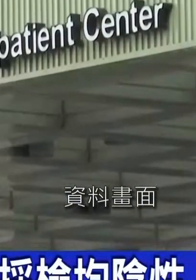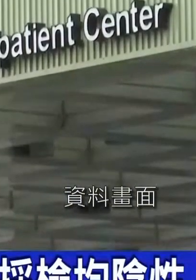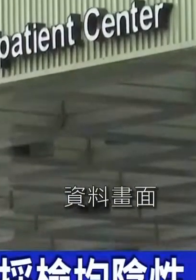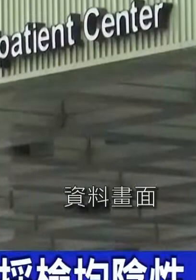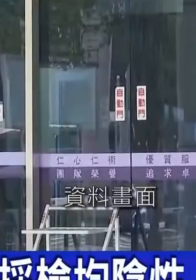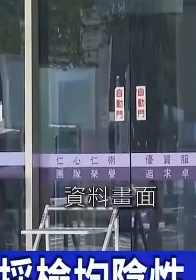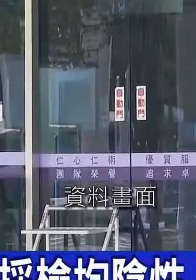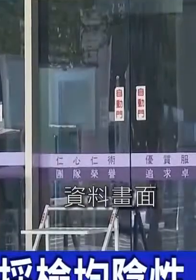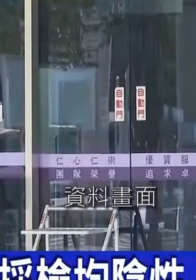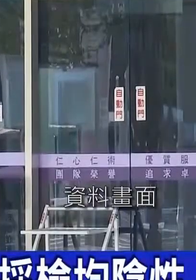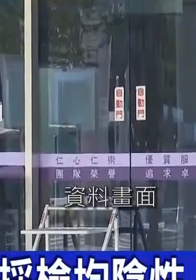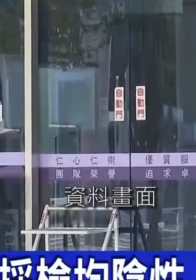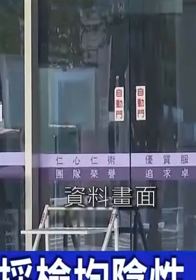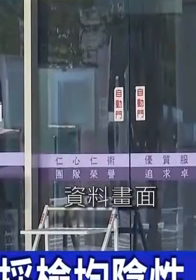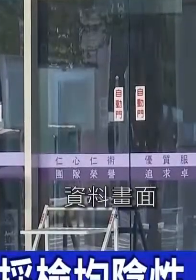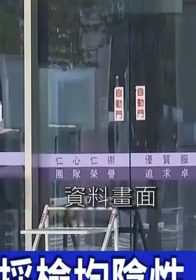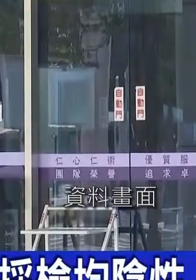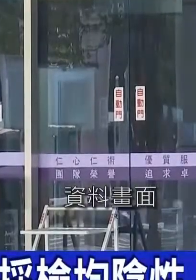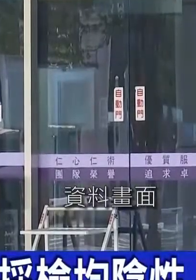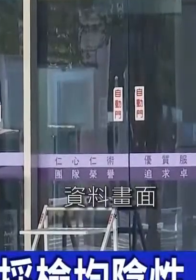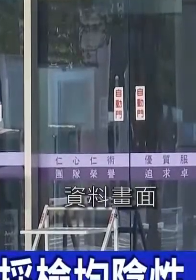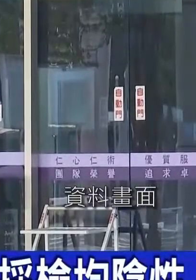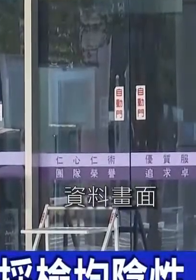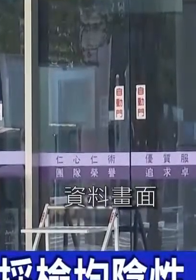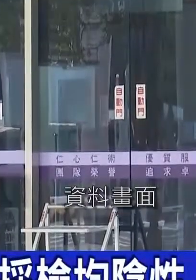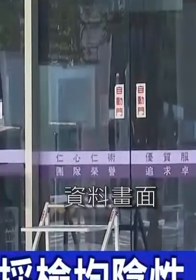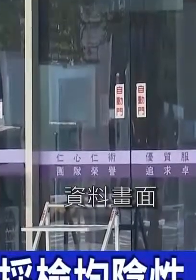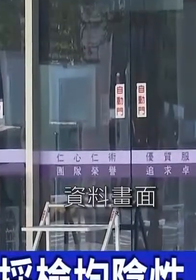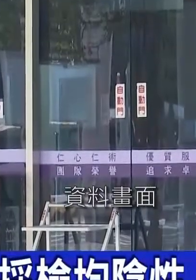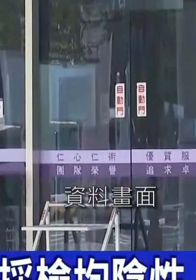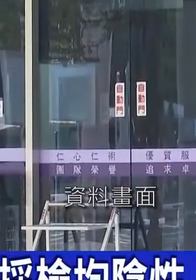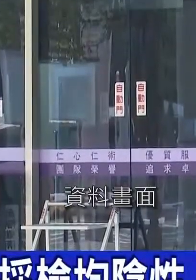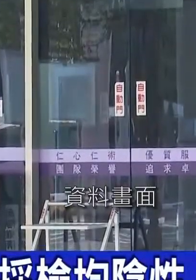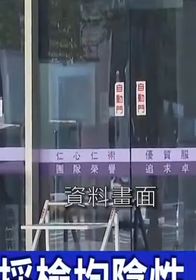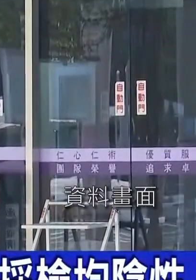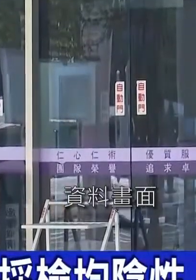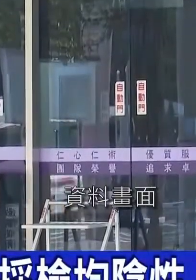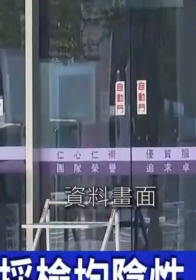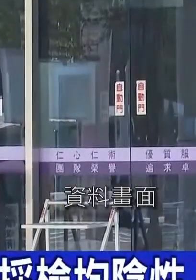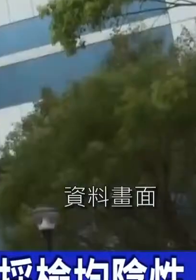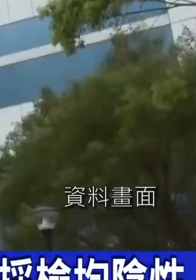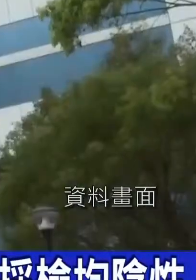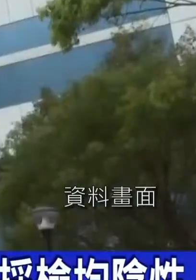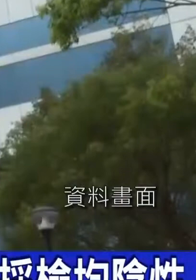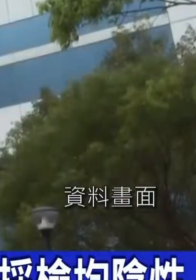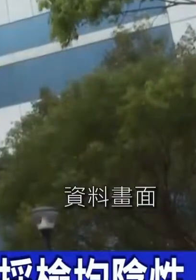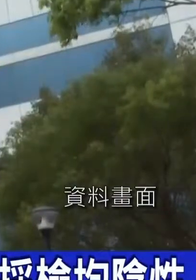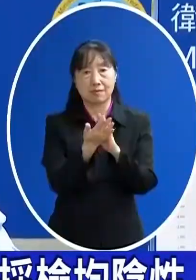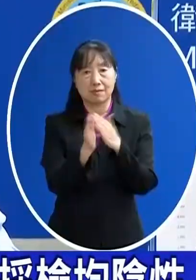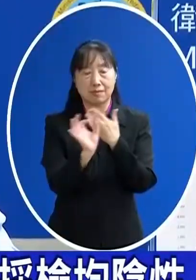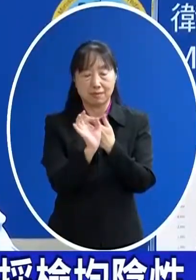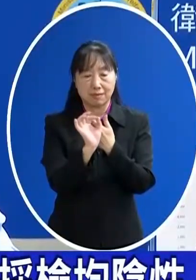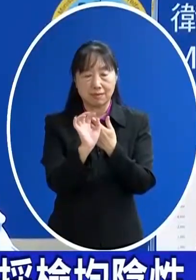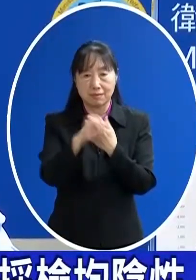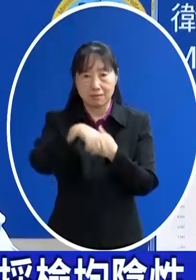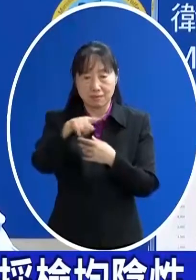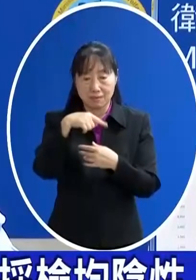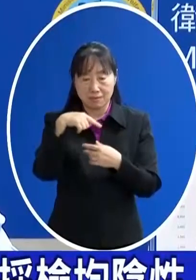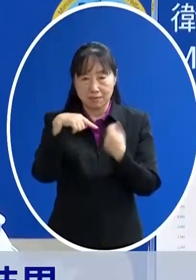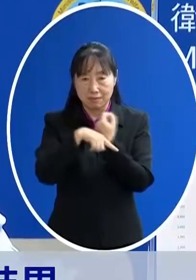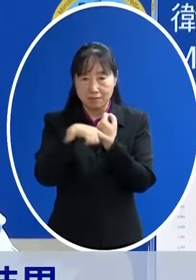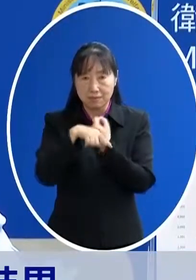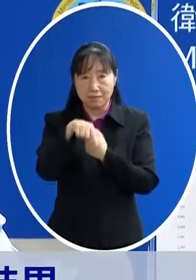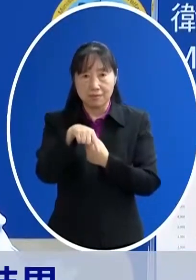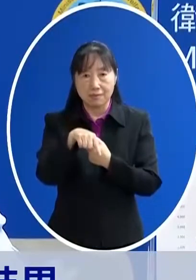包括先前一采时呈现为阳性的个案，经过多种试剂检验，结果也判定是阴性。 那跟上一次